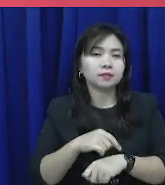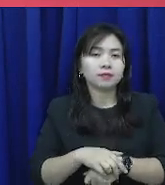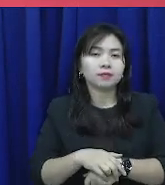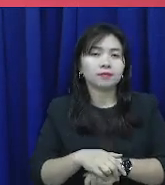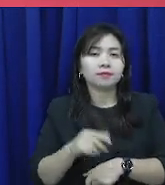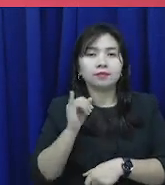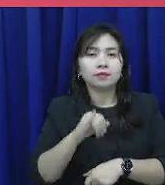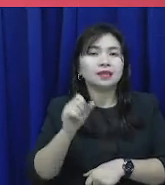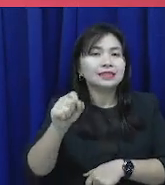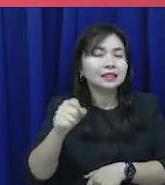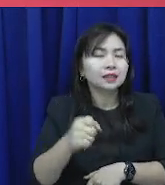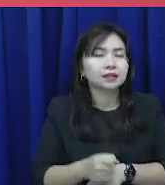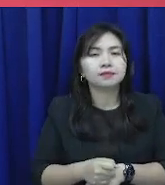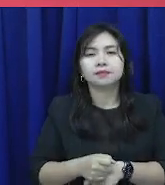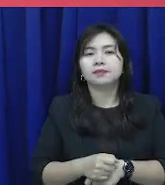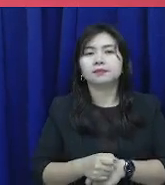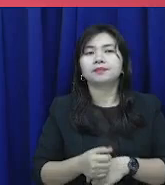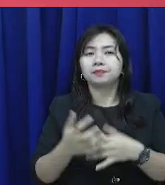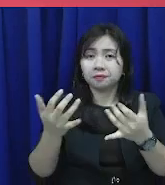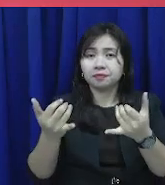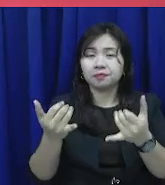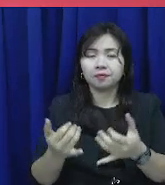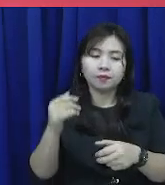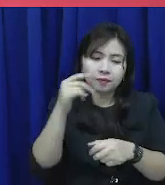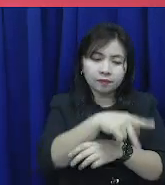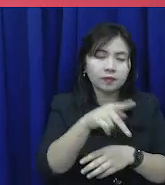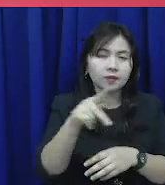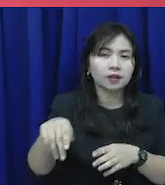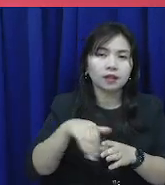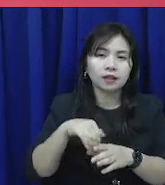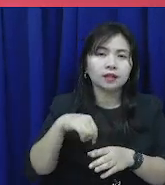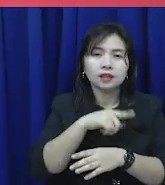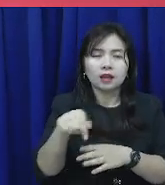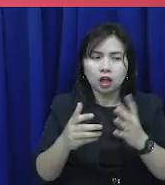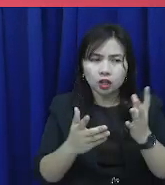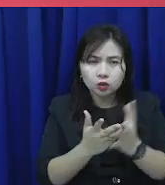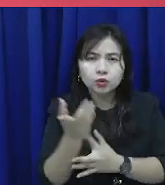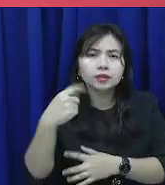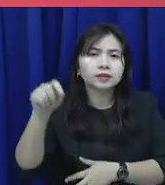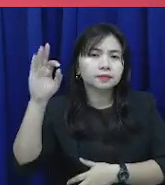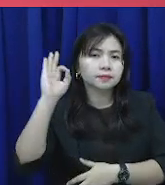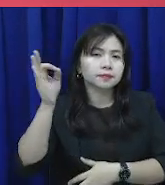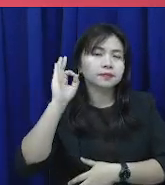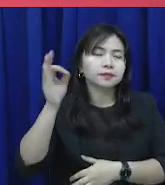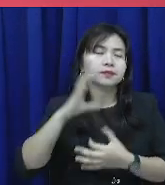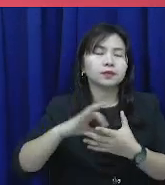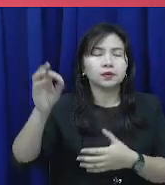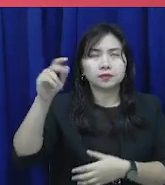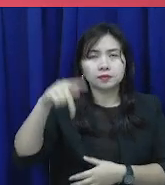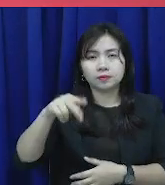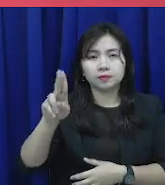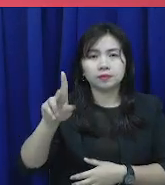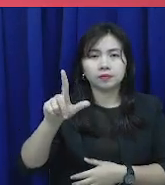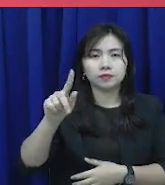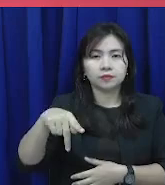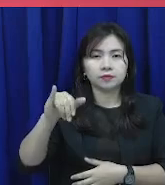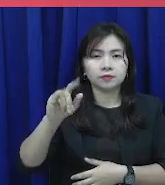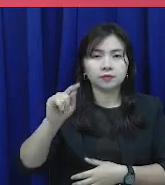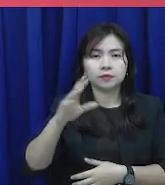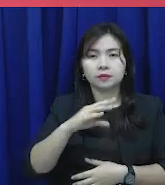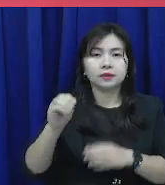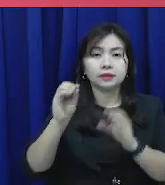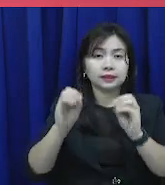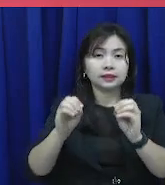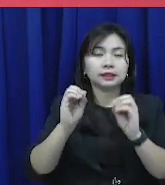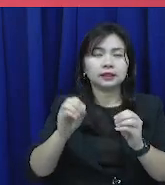naitatanim po sa atin at itinatanim po sa atin through the preaching in the Pit sa lahat ng preachings in the pulit teachings in the pulit